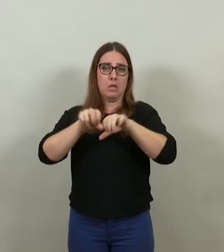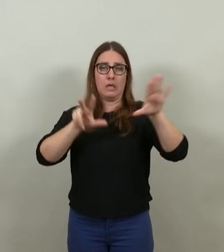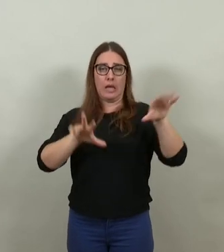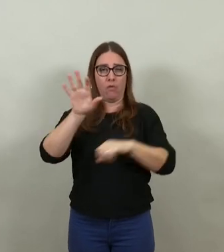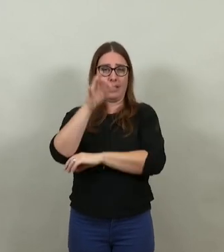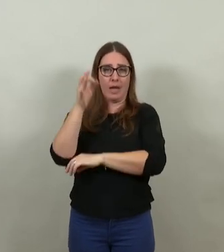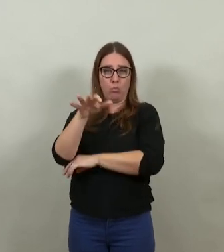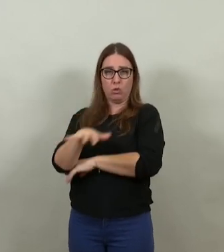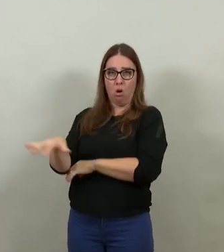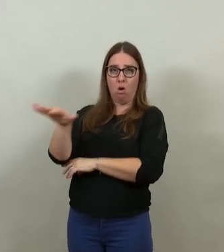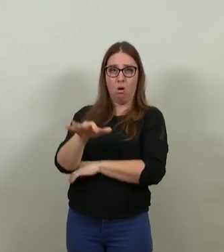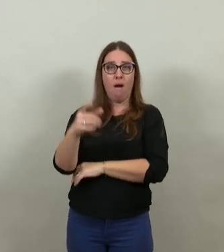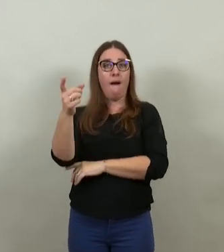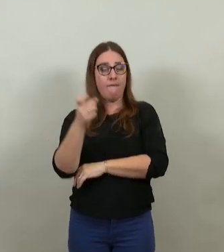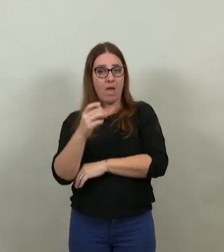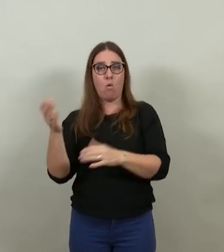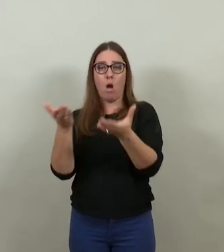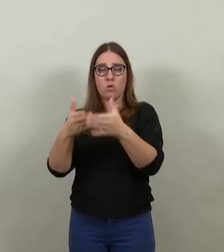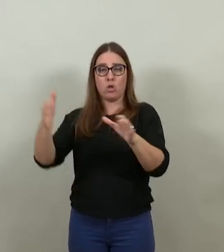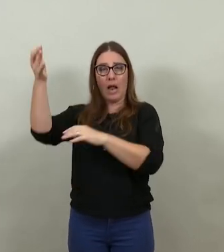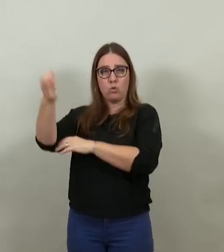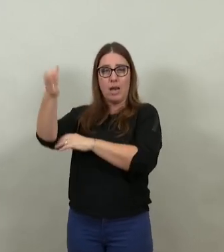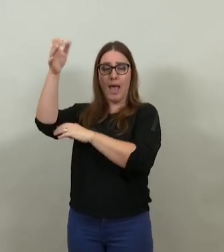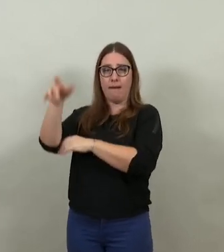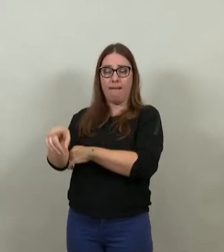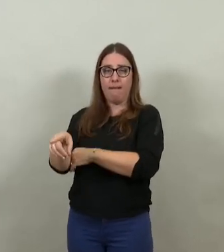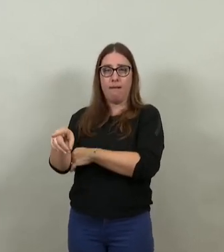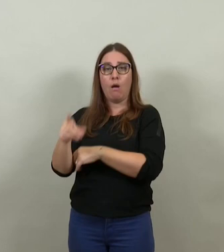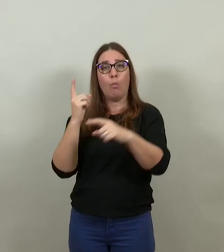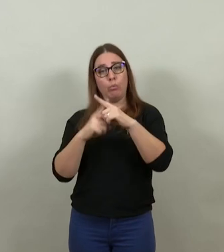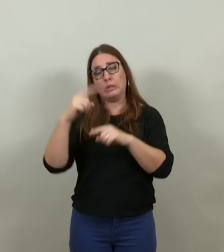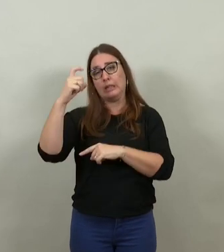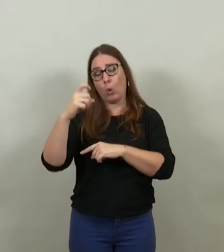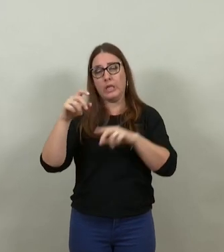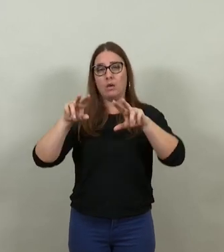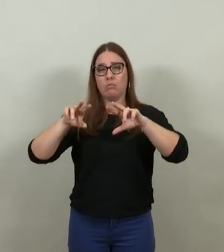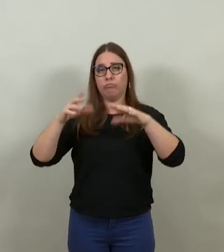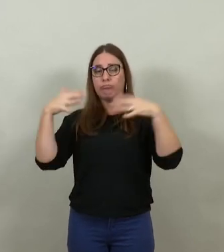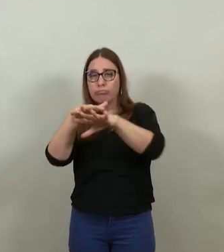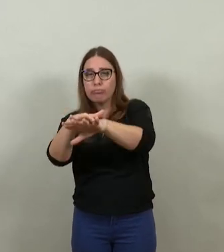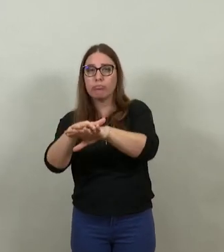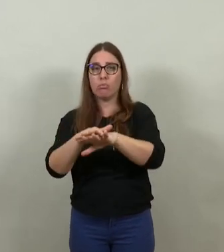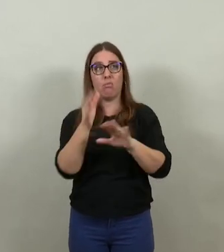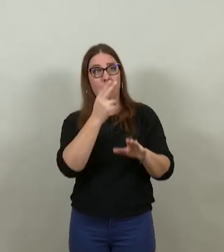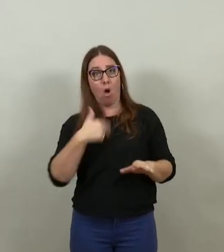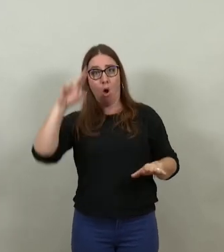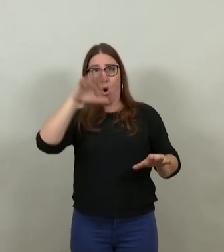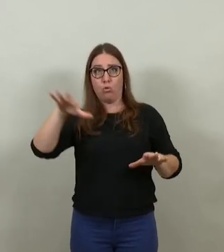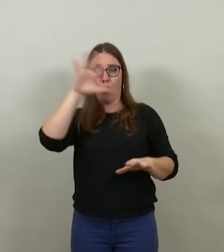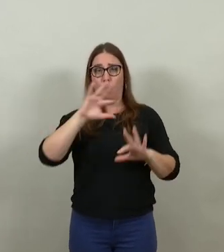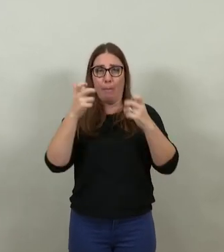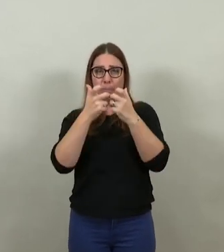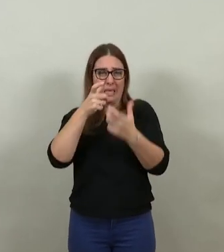% par des centrales nucléaires et hydraulique au coût le plus bas d'Europe et